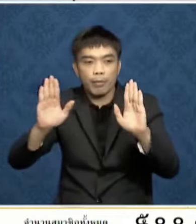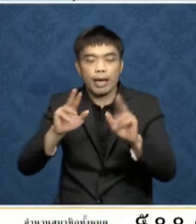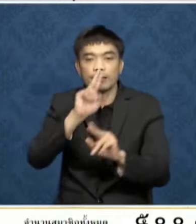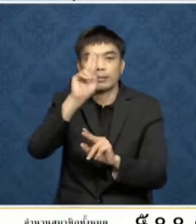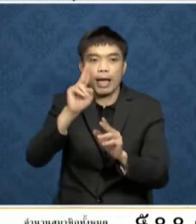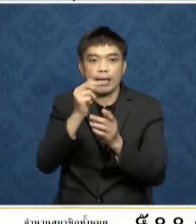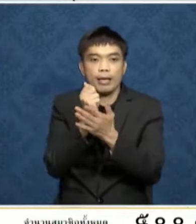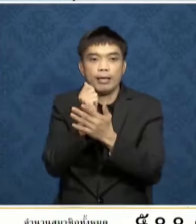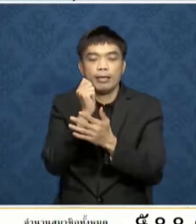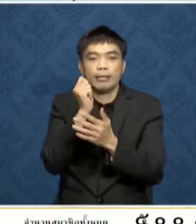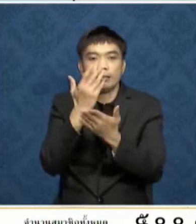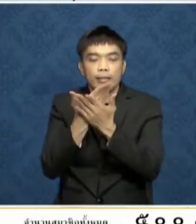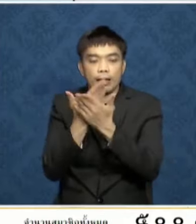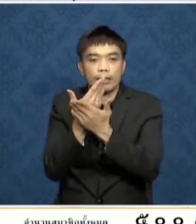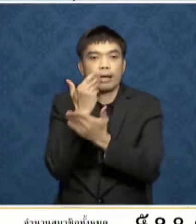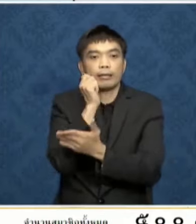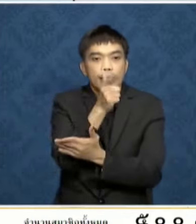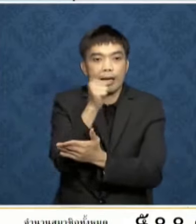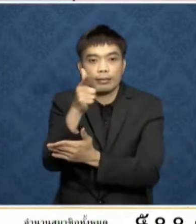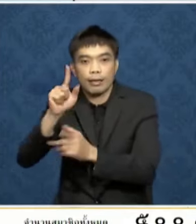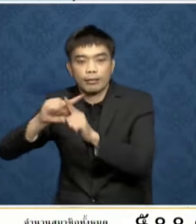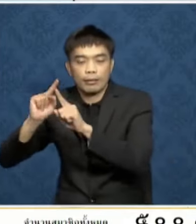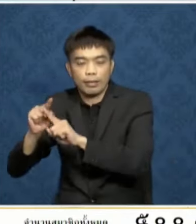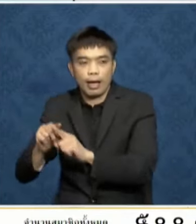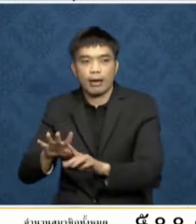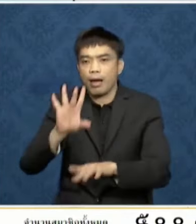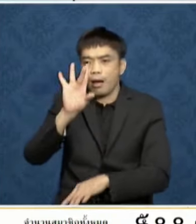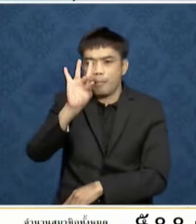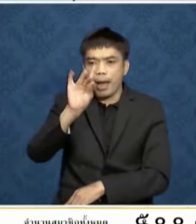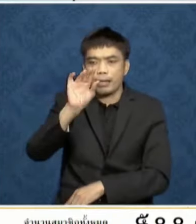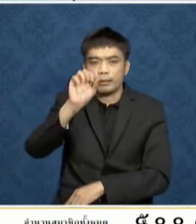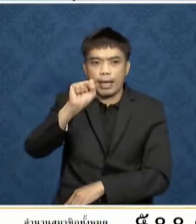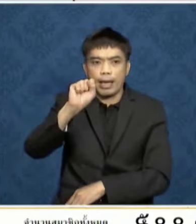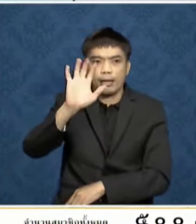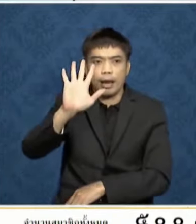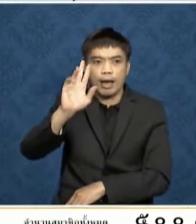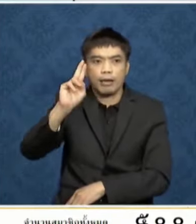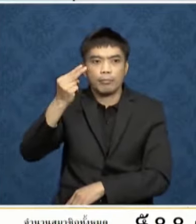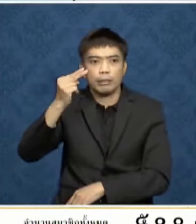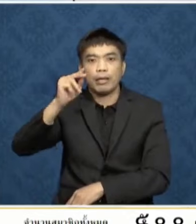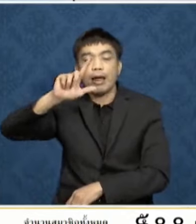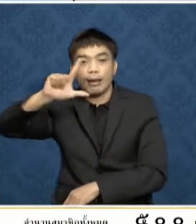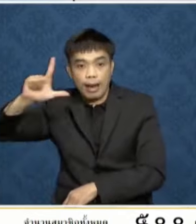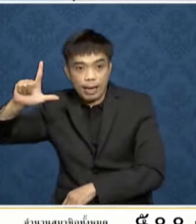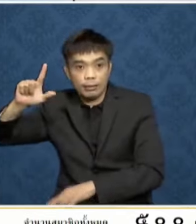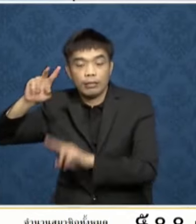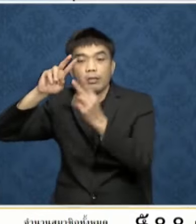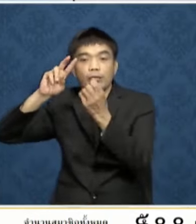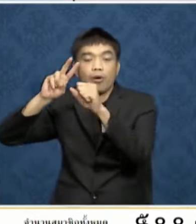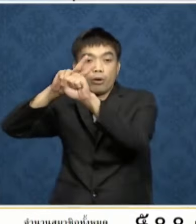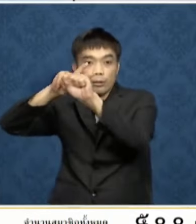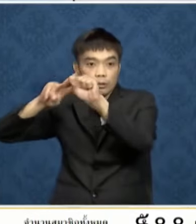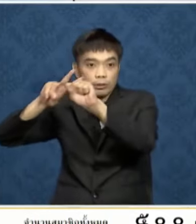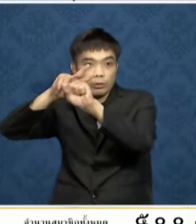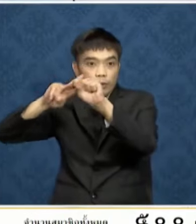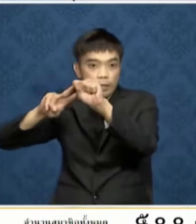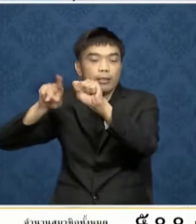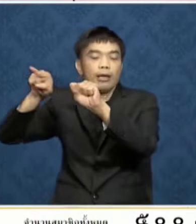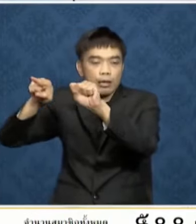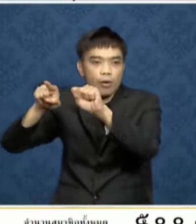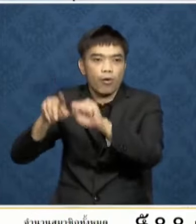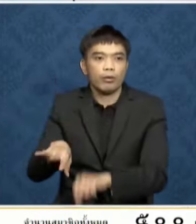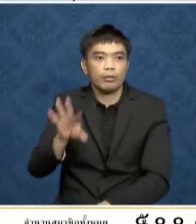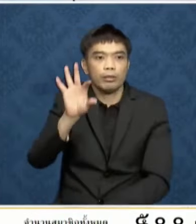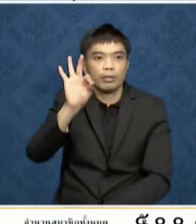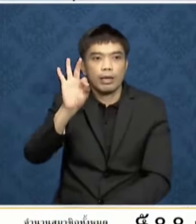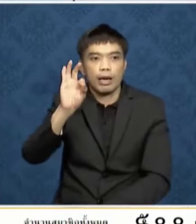ก้อนงบประณDefense Budgetั้งหมดที่มีจำนวนเกือบ850,000 ลสหรัฐถูกใช้ไปกบการซื้อของทั้หม 19%และใช้ไป